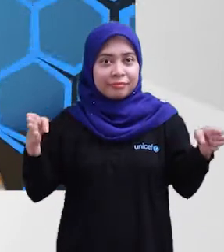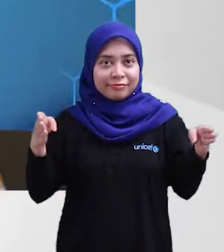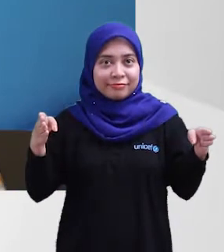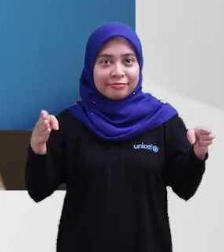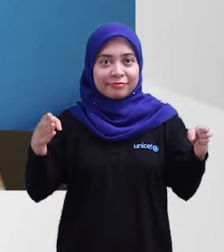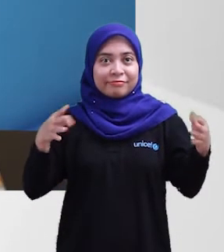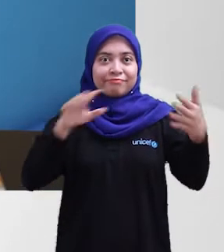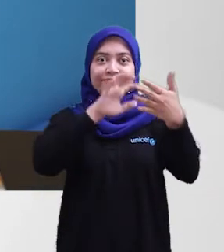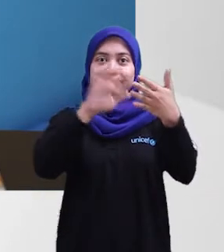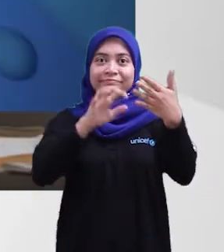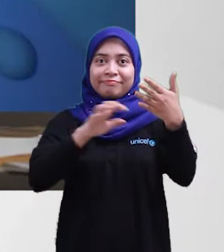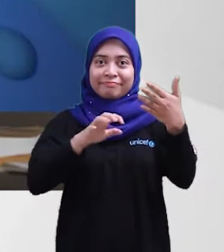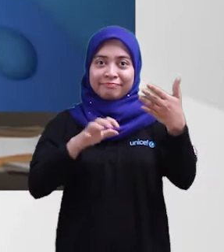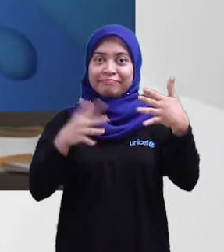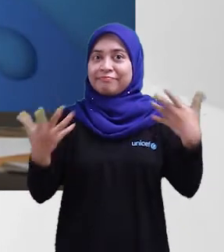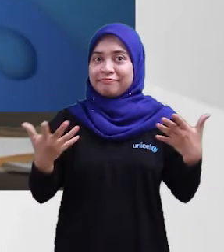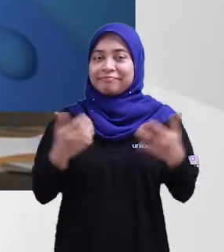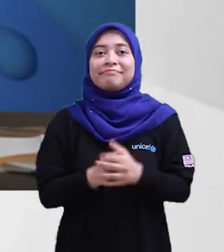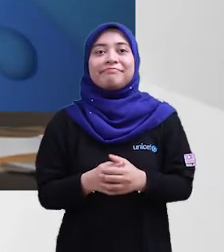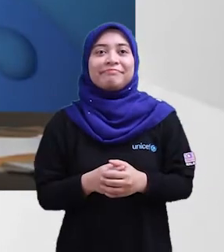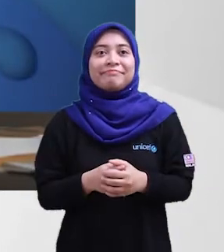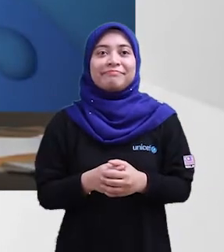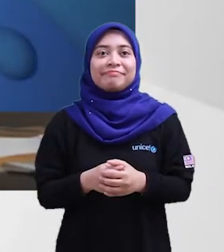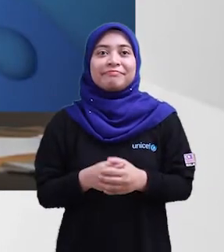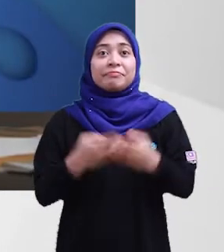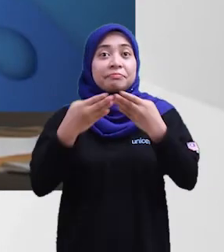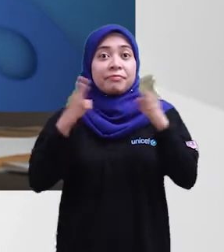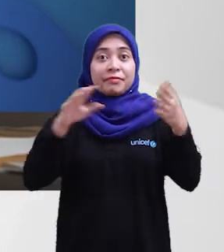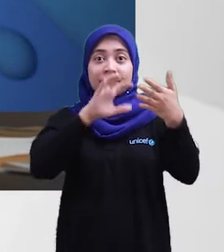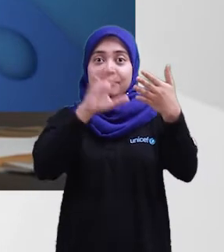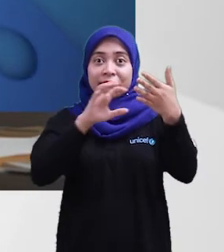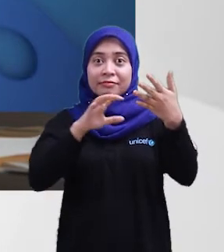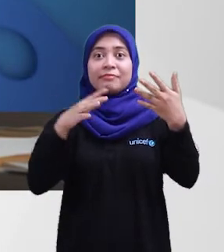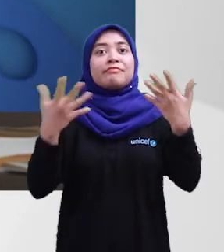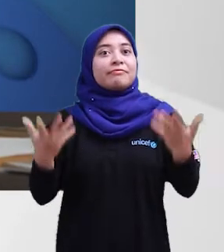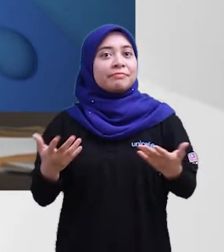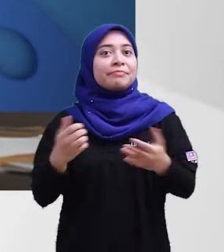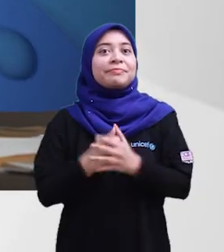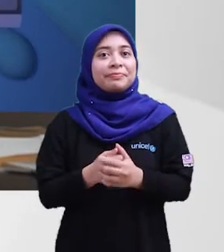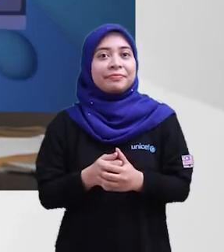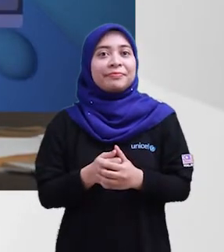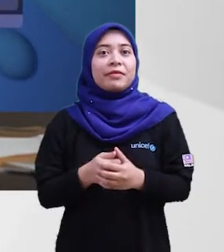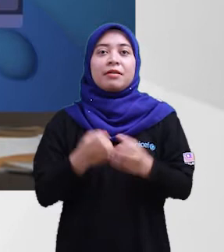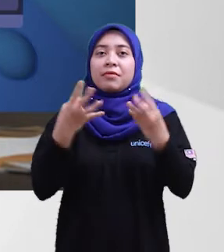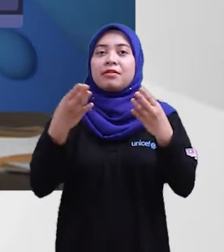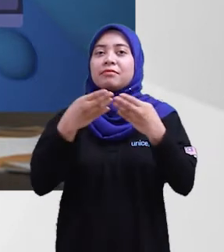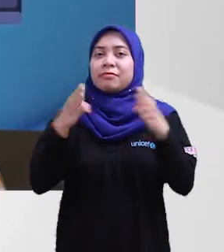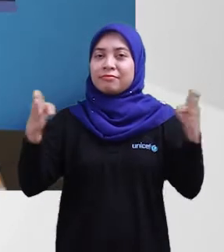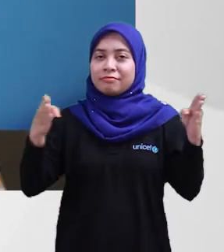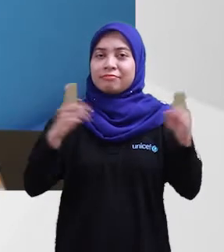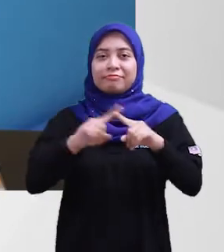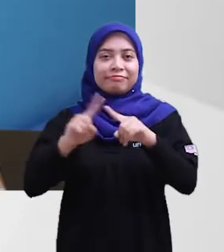ditentukan dengan bahasa penskripan client, client-side scripting, dan bahasa penskripan pelayan, server-side